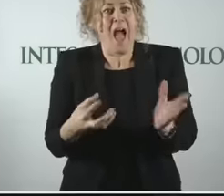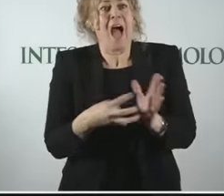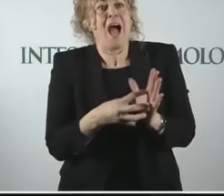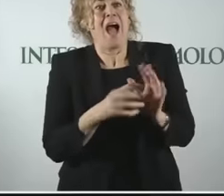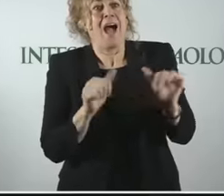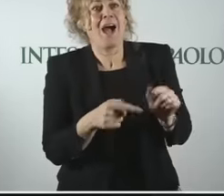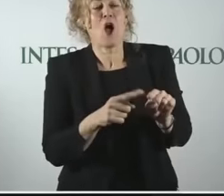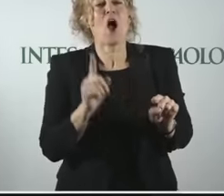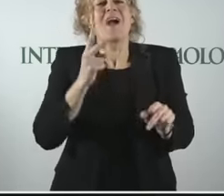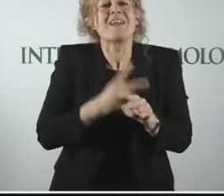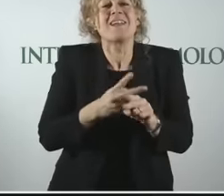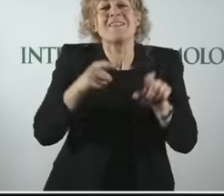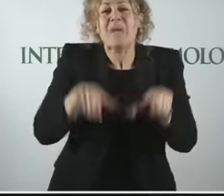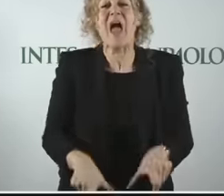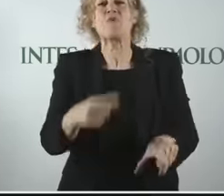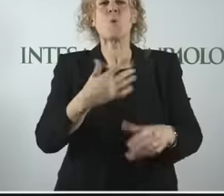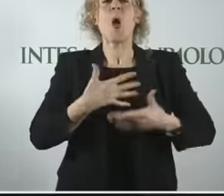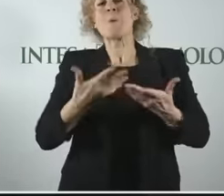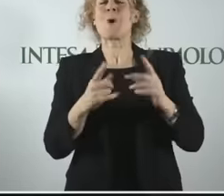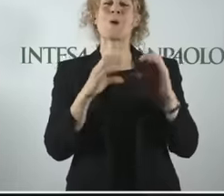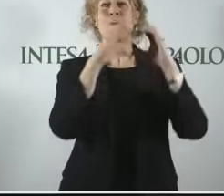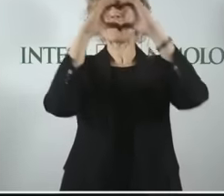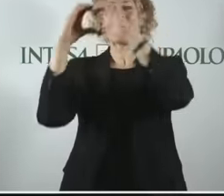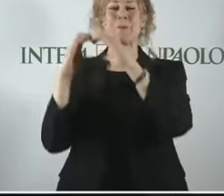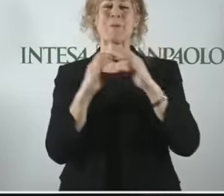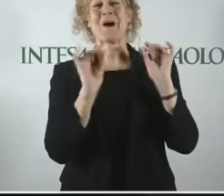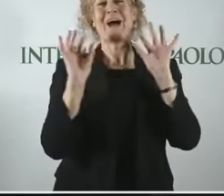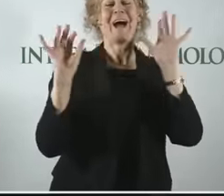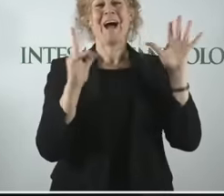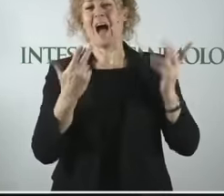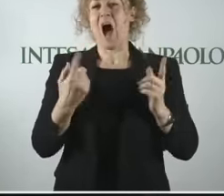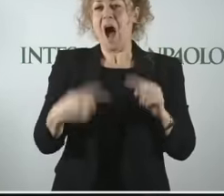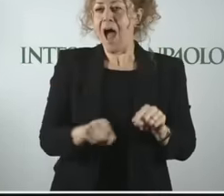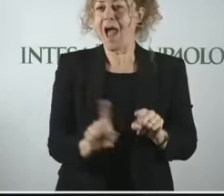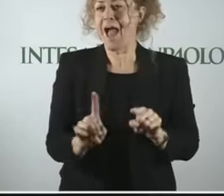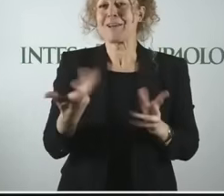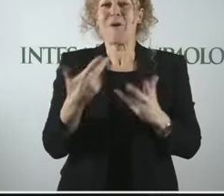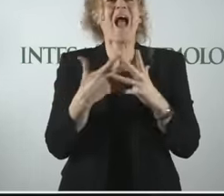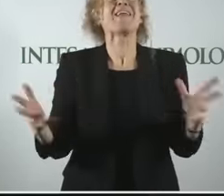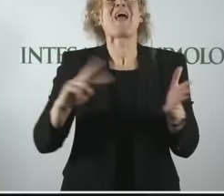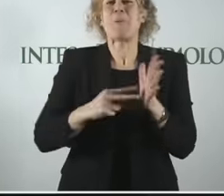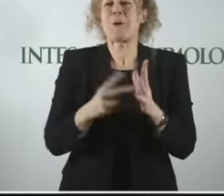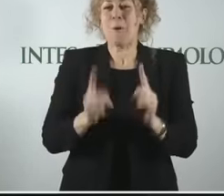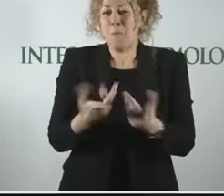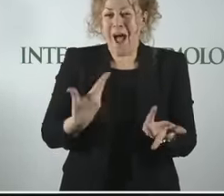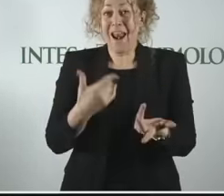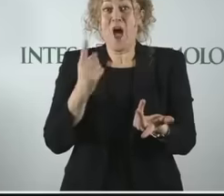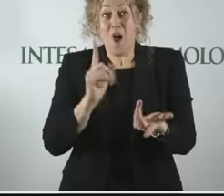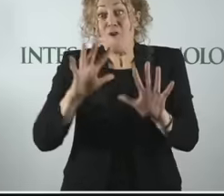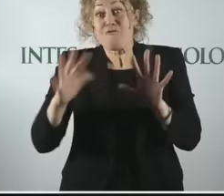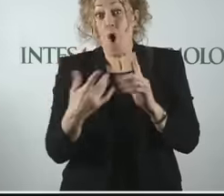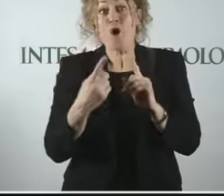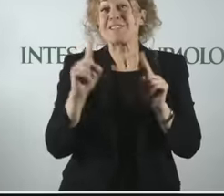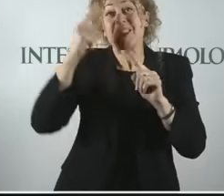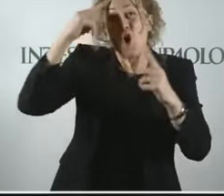necessariamente è un coi cuoricini e così via il loro grande problema è forse è una cosa